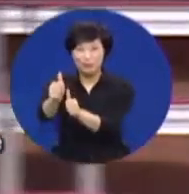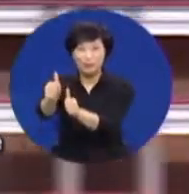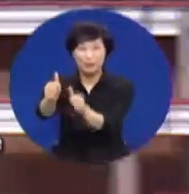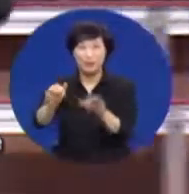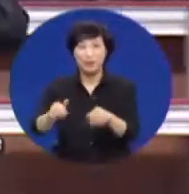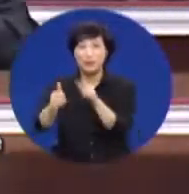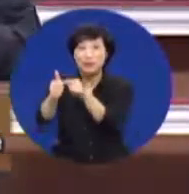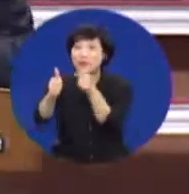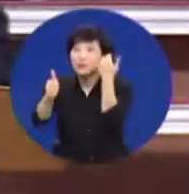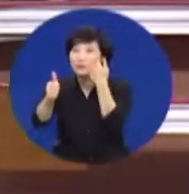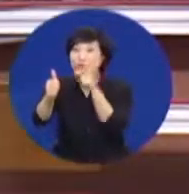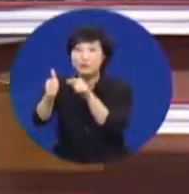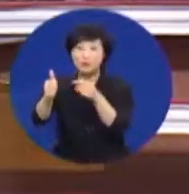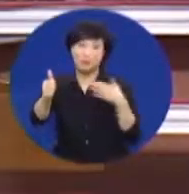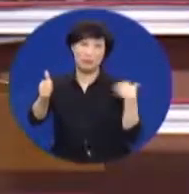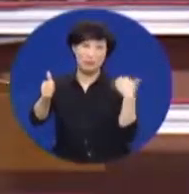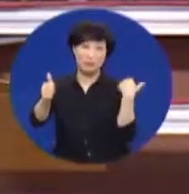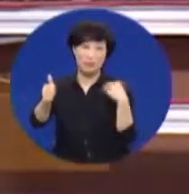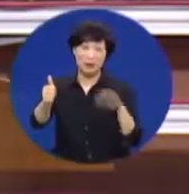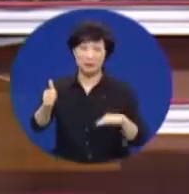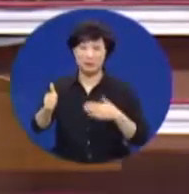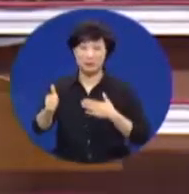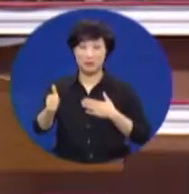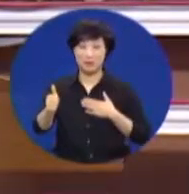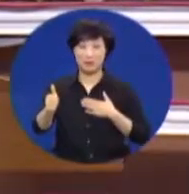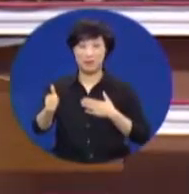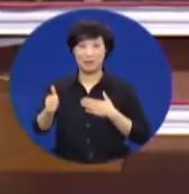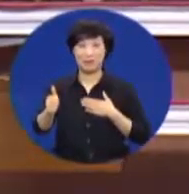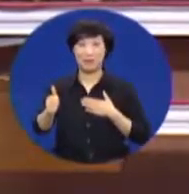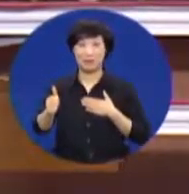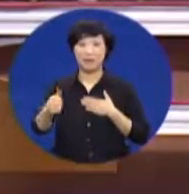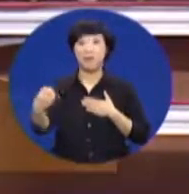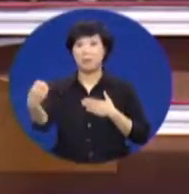난 누군지도 모릅니다. 갔더니 뭐라고 하느냐.